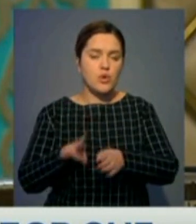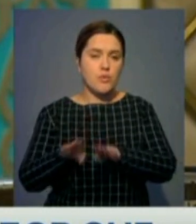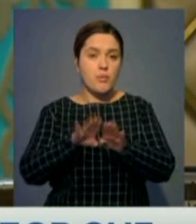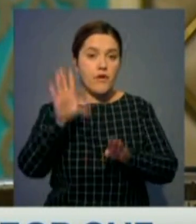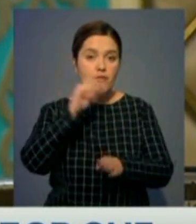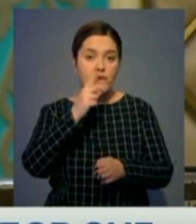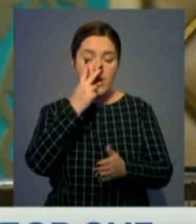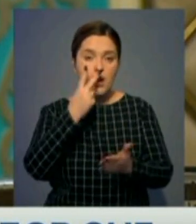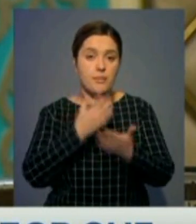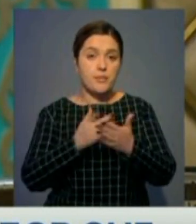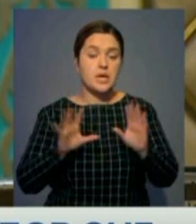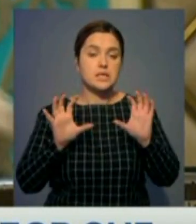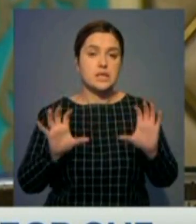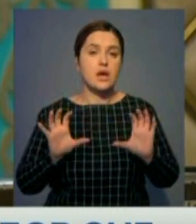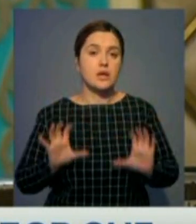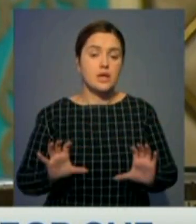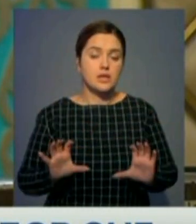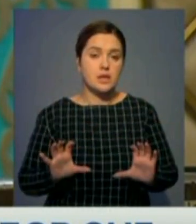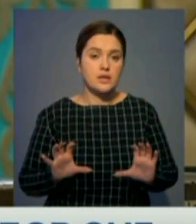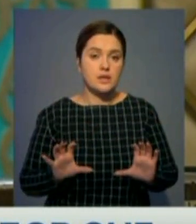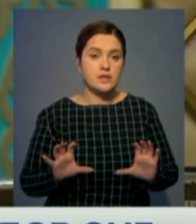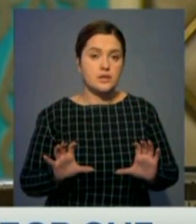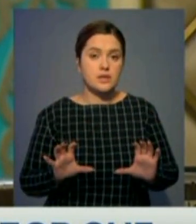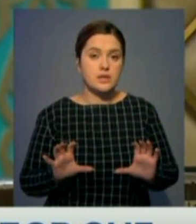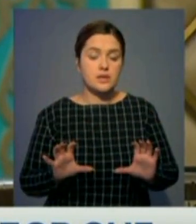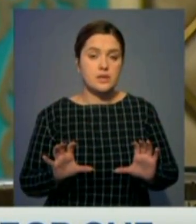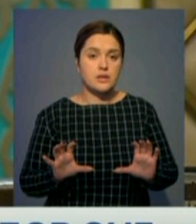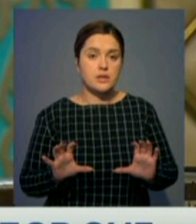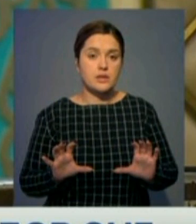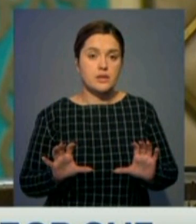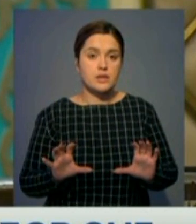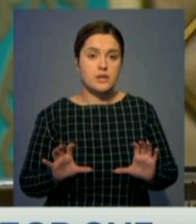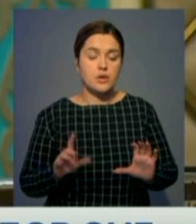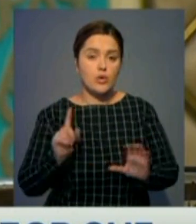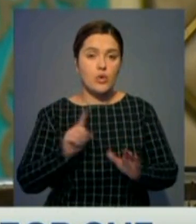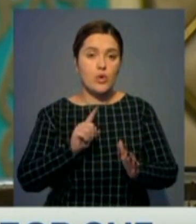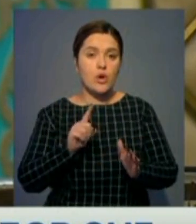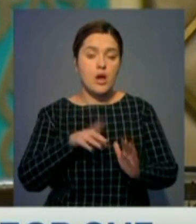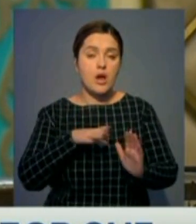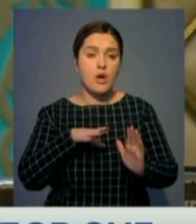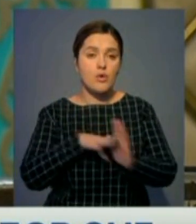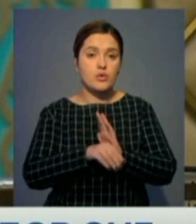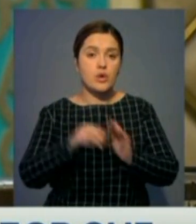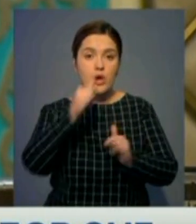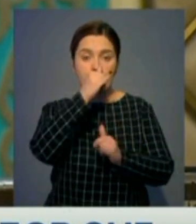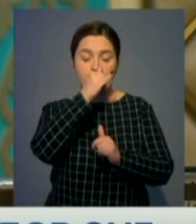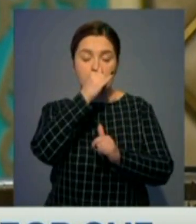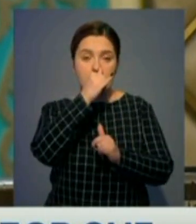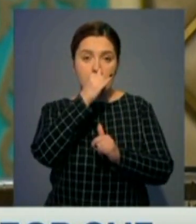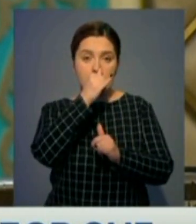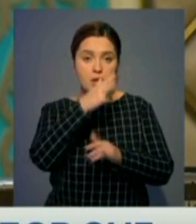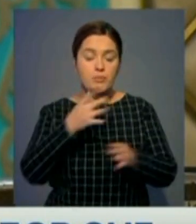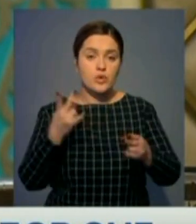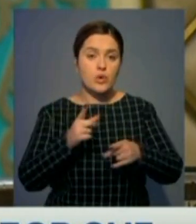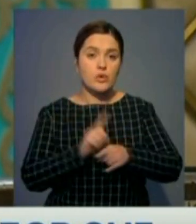Поэтому законодатель вот этот момент, он никак не может учитывать, потому что он принимая то или иное